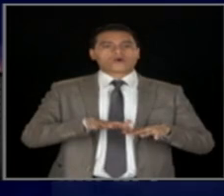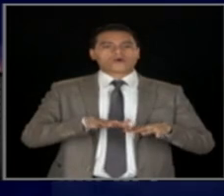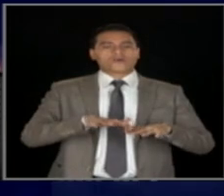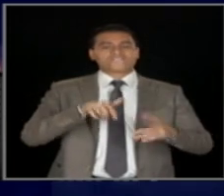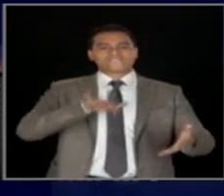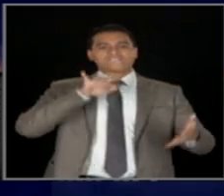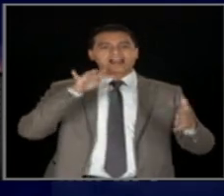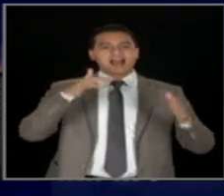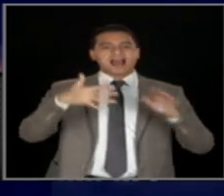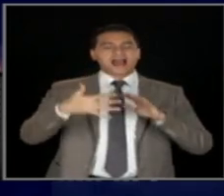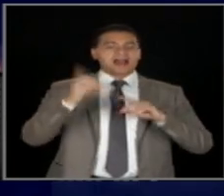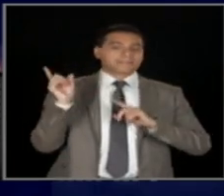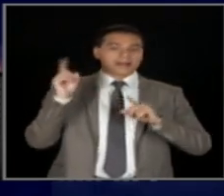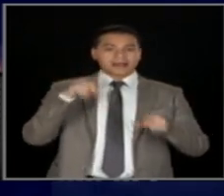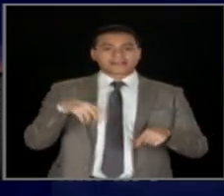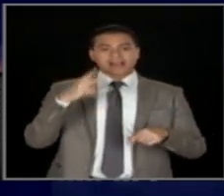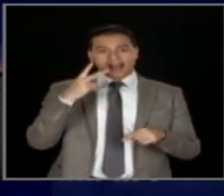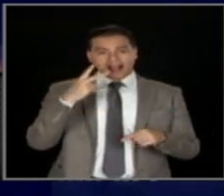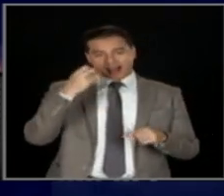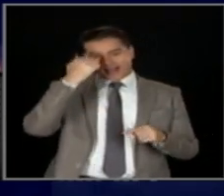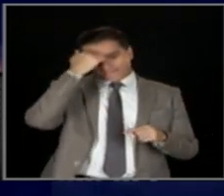في العالم حتى عام